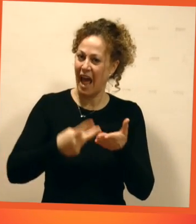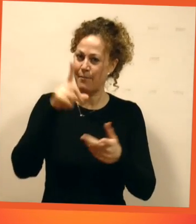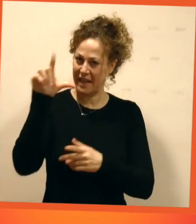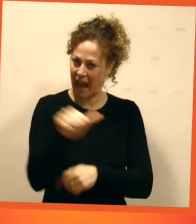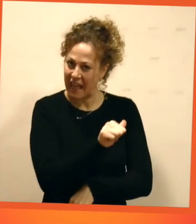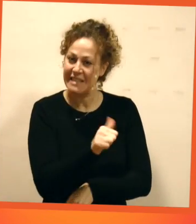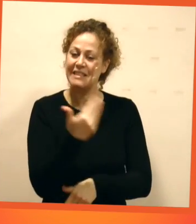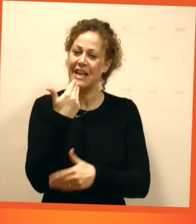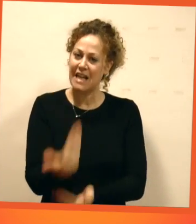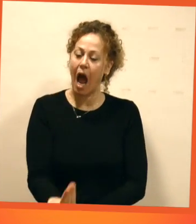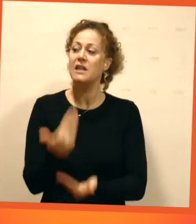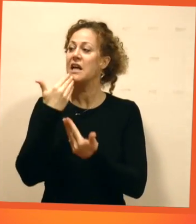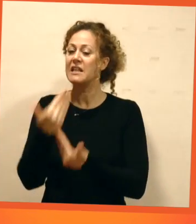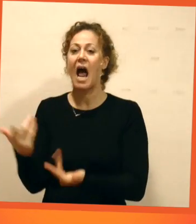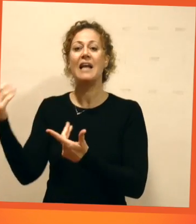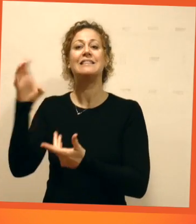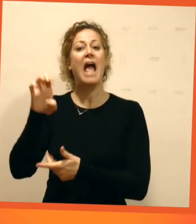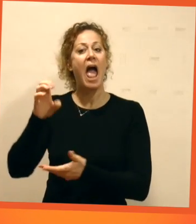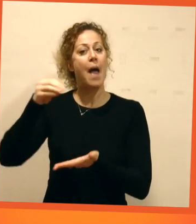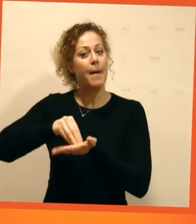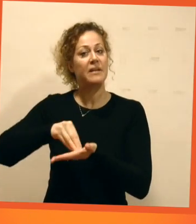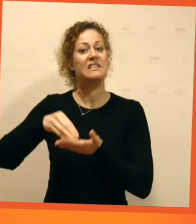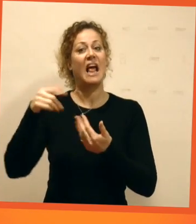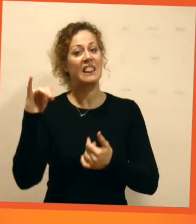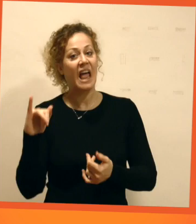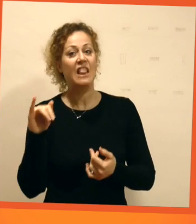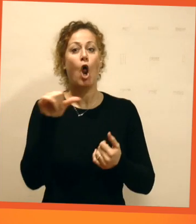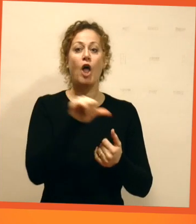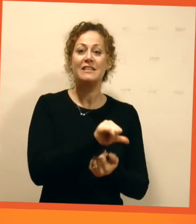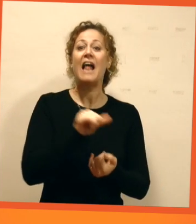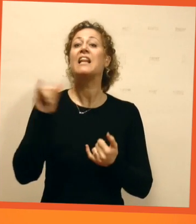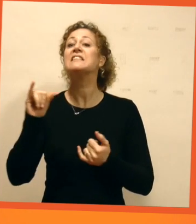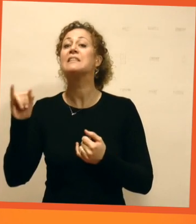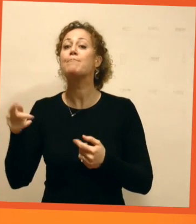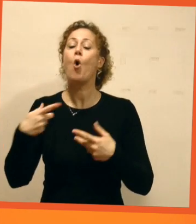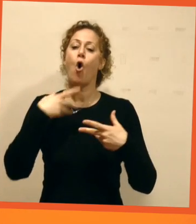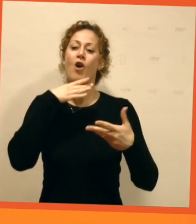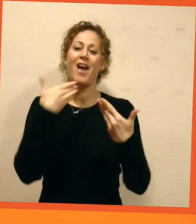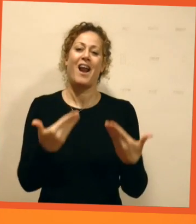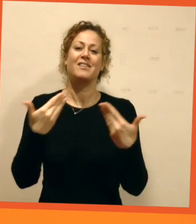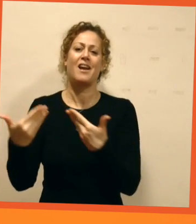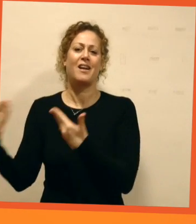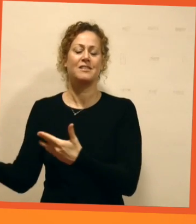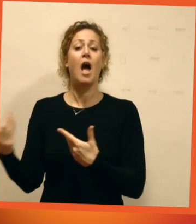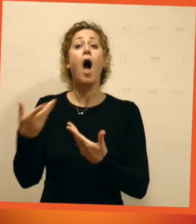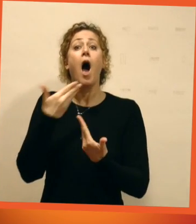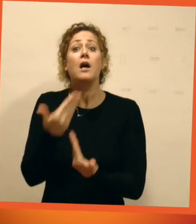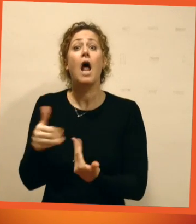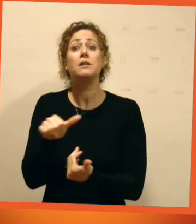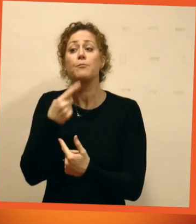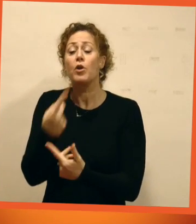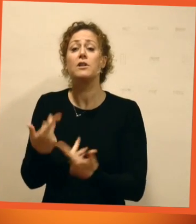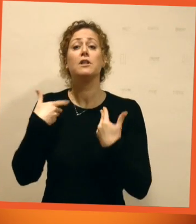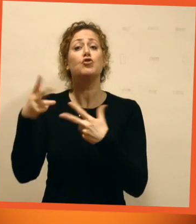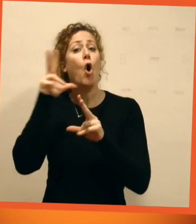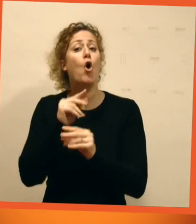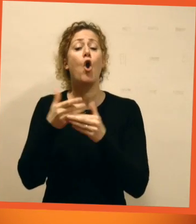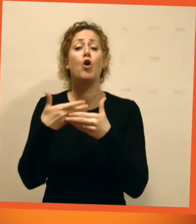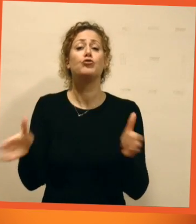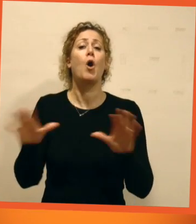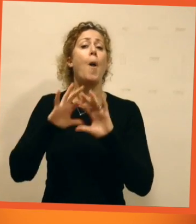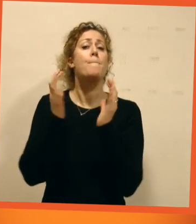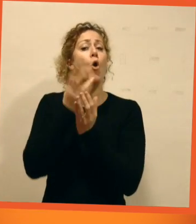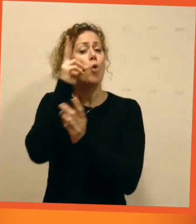grazie voi. A voi. Italo grazie, Simo. Grazie a voi di averci aperto un fantastico mondo che io prima non conoscevo.